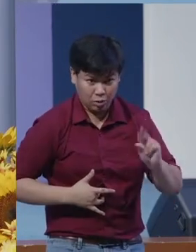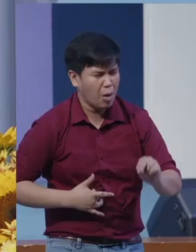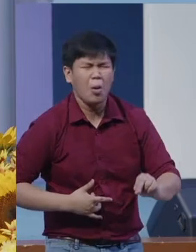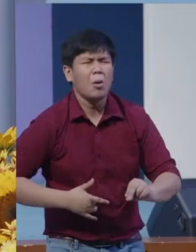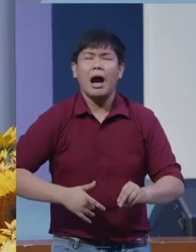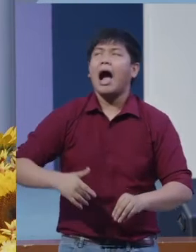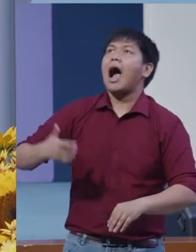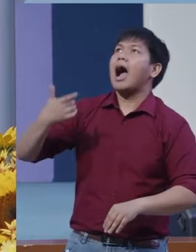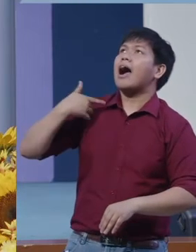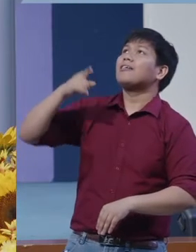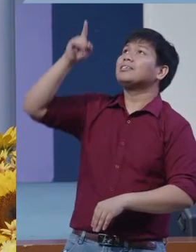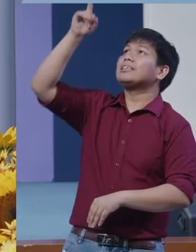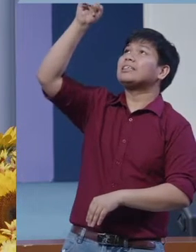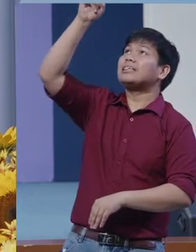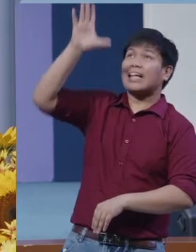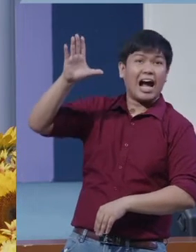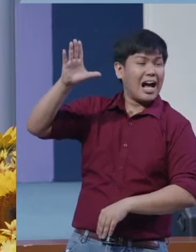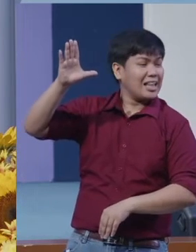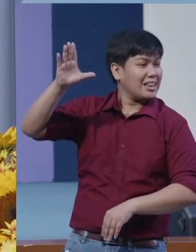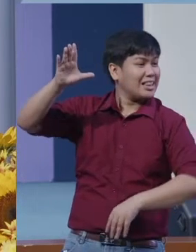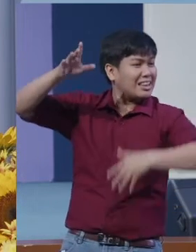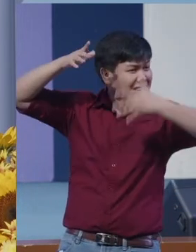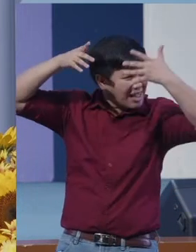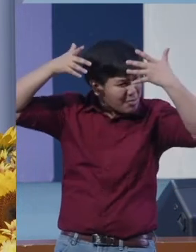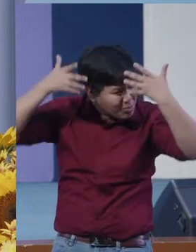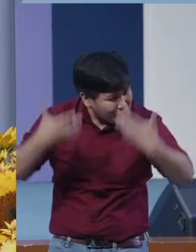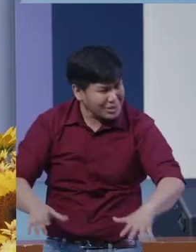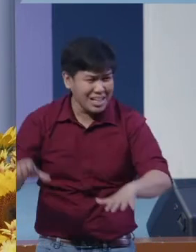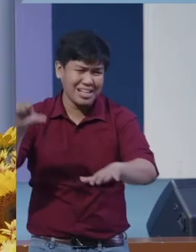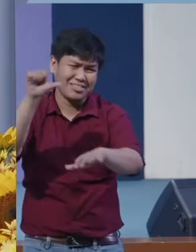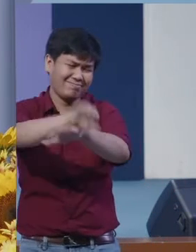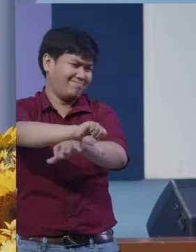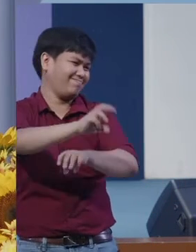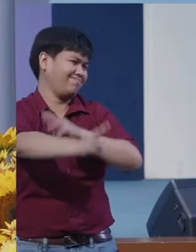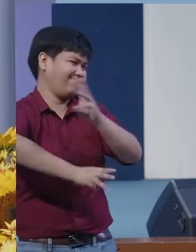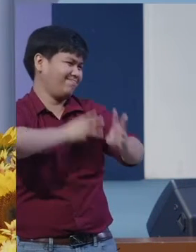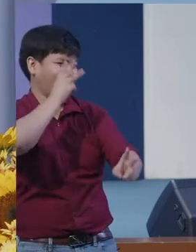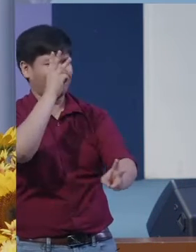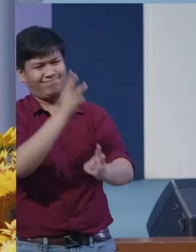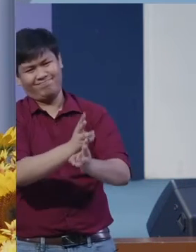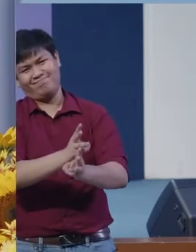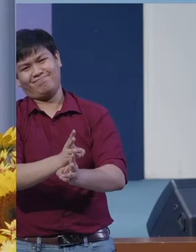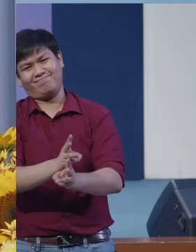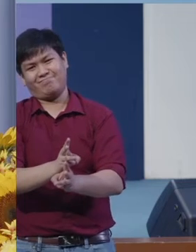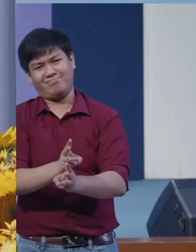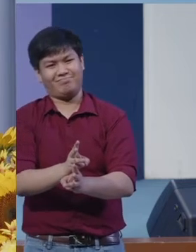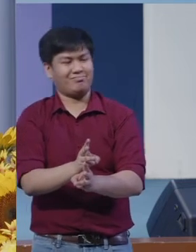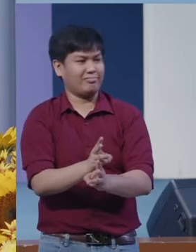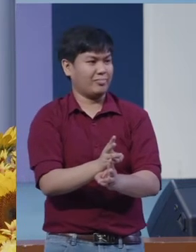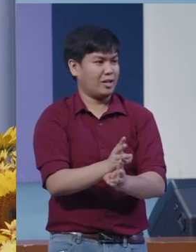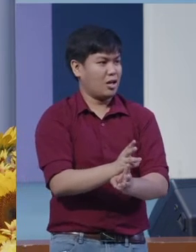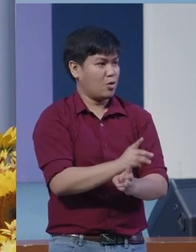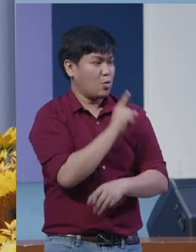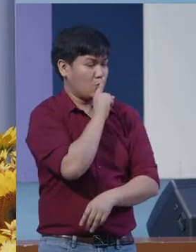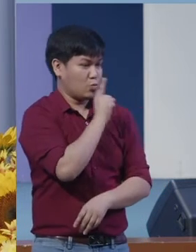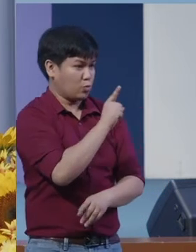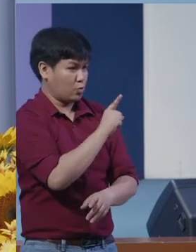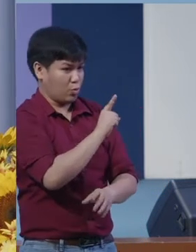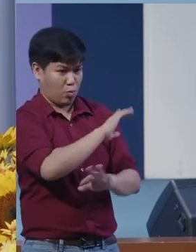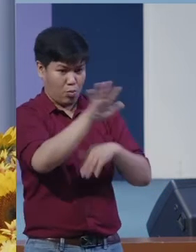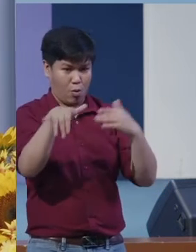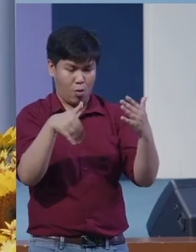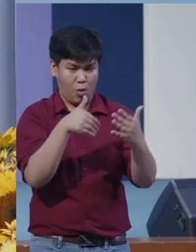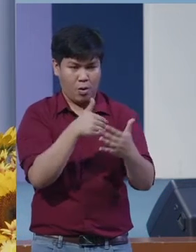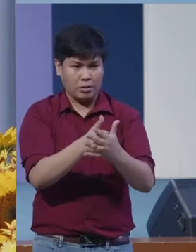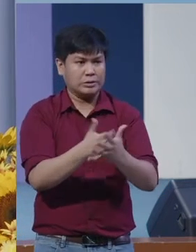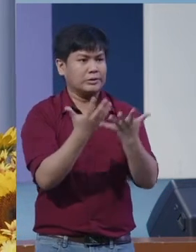for I have overcome the world." Sabi ni Paul sa 2 Timothy 3:12, "Indeed, all who